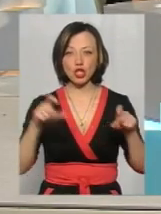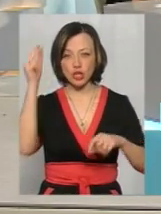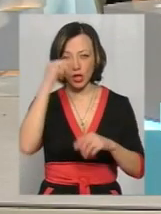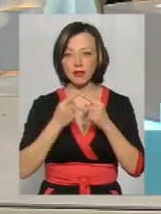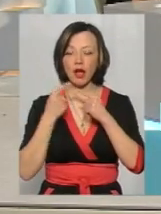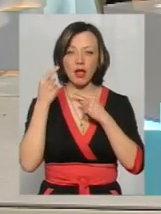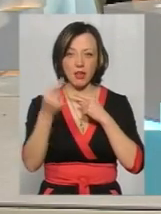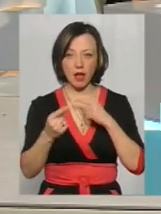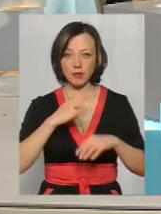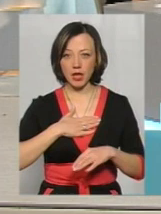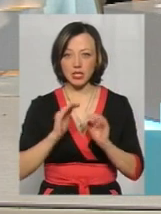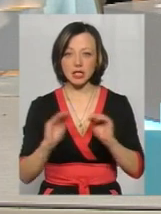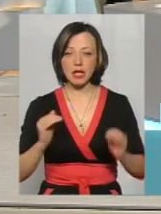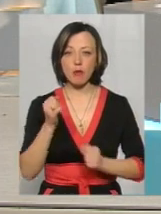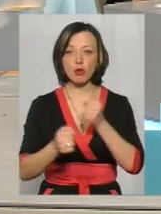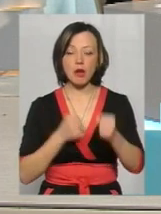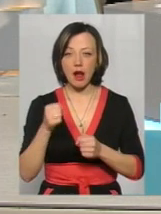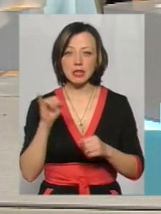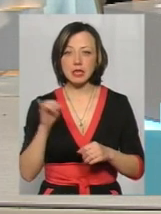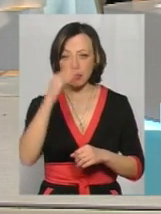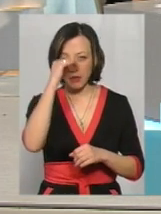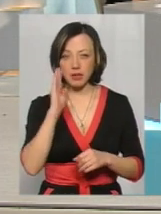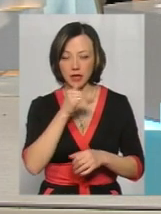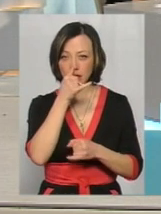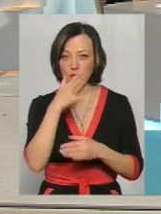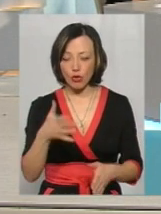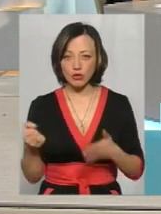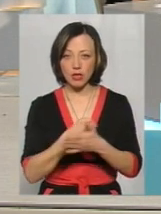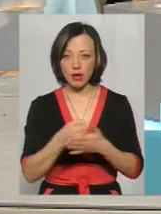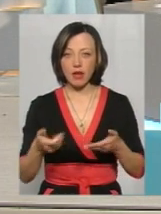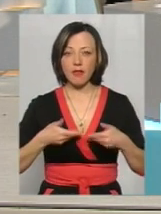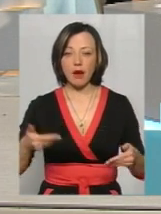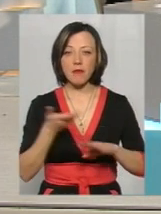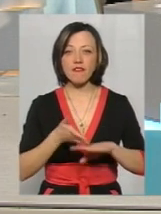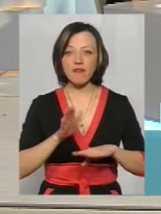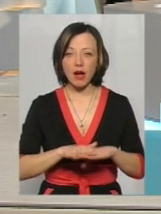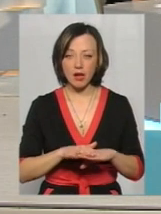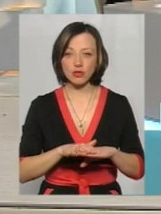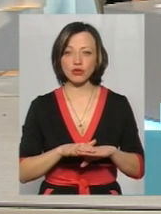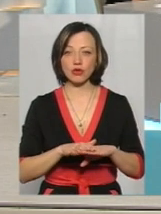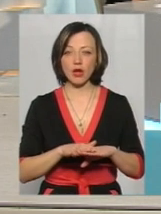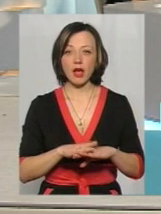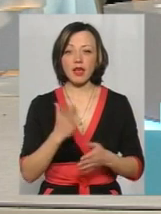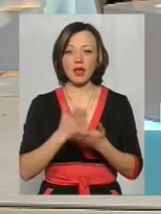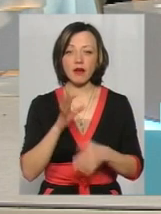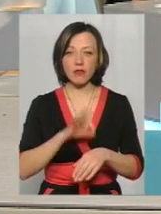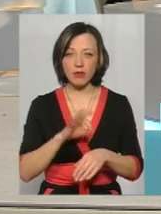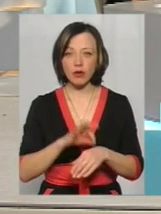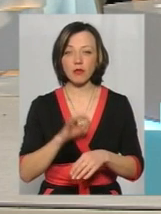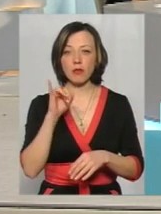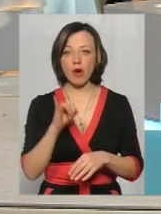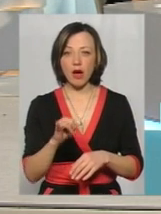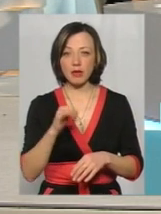дуже далеко нашим дітям вибиратися. І батьки не можуть достукатися, що нам важко буде дітям, де ті діти, що хворі, є діти, що